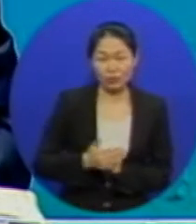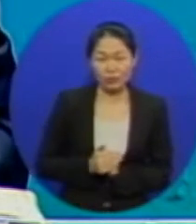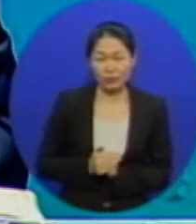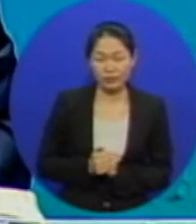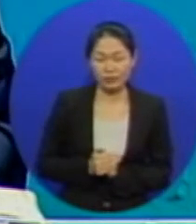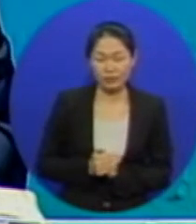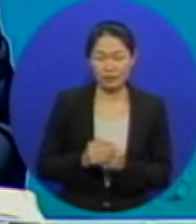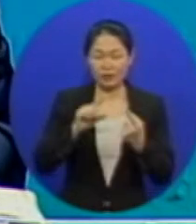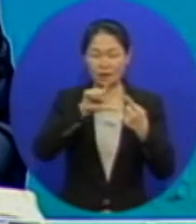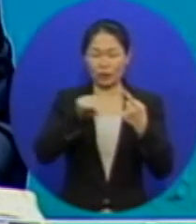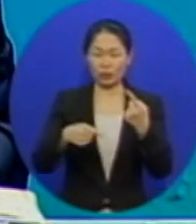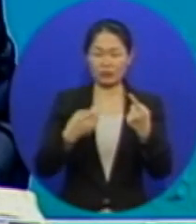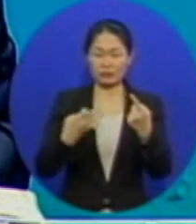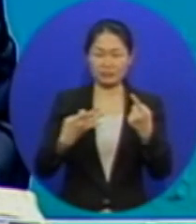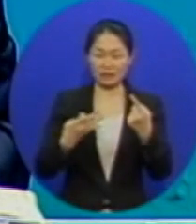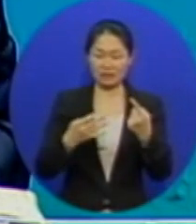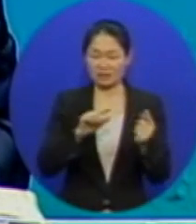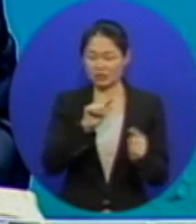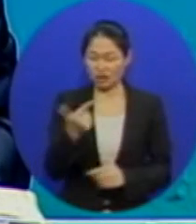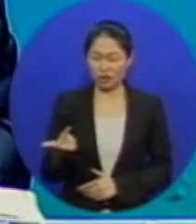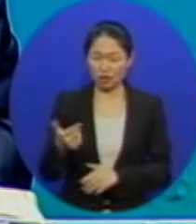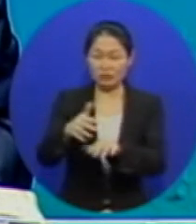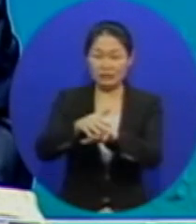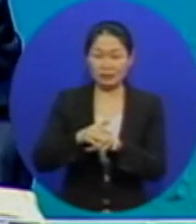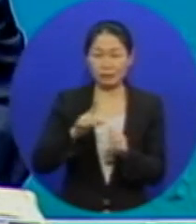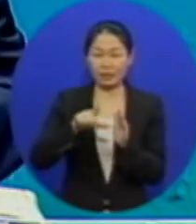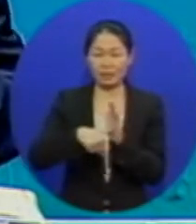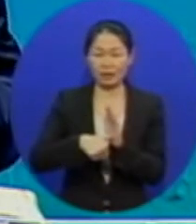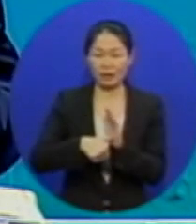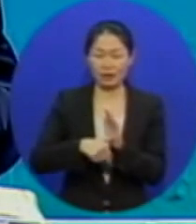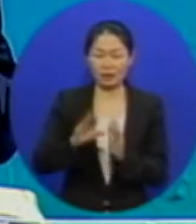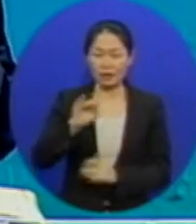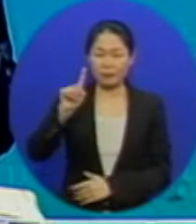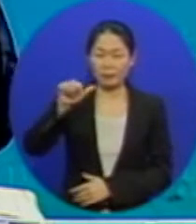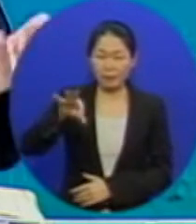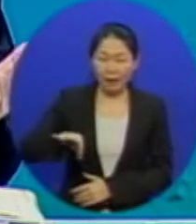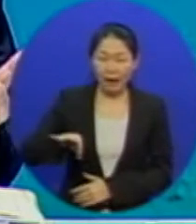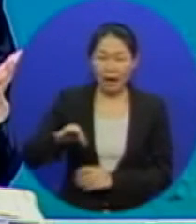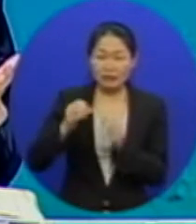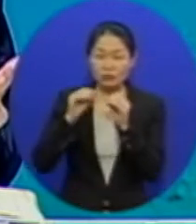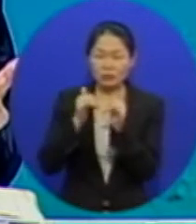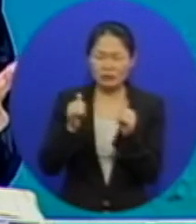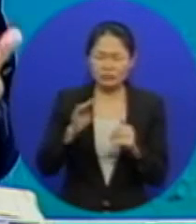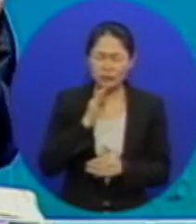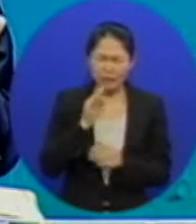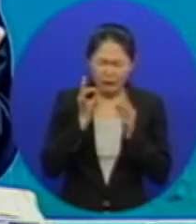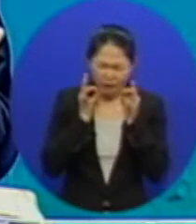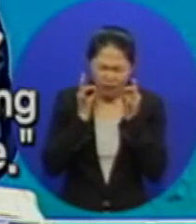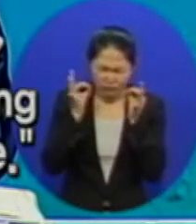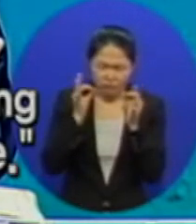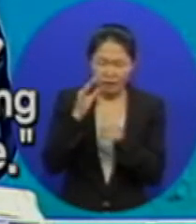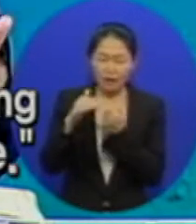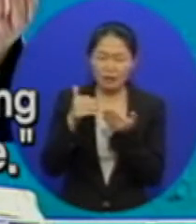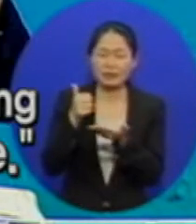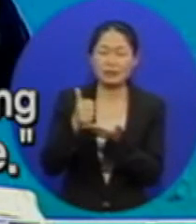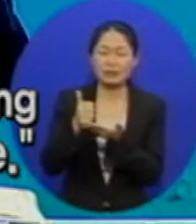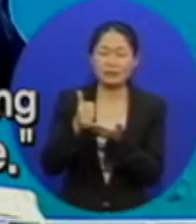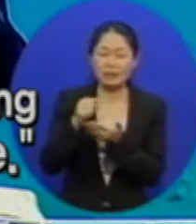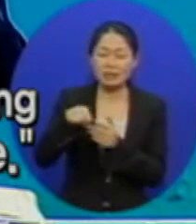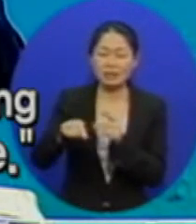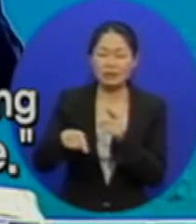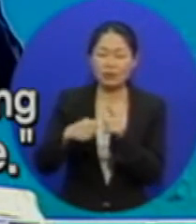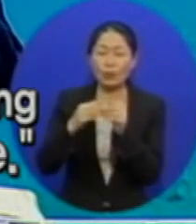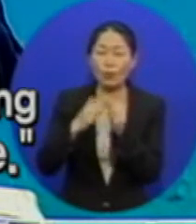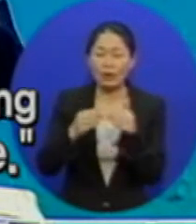1월 14일 저녁 집회 때 그때 방향성도 자금의 정말 간절하게 하나님 이 교회